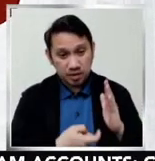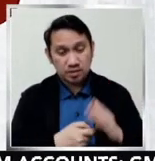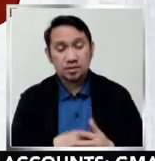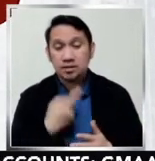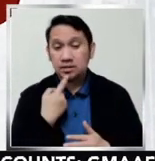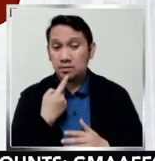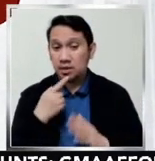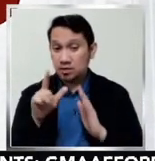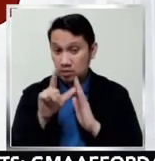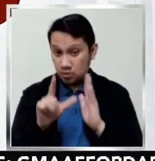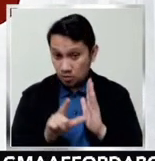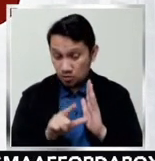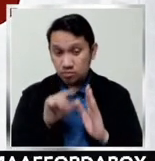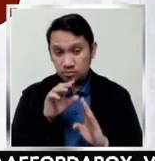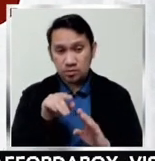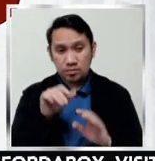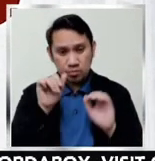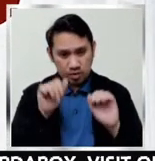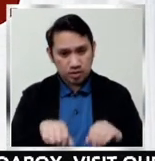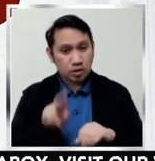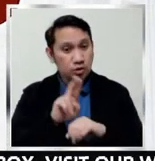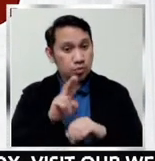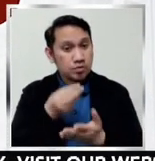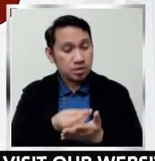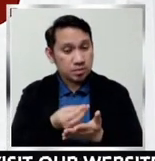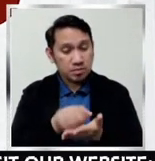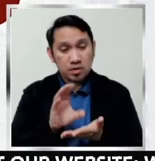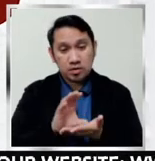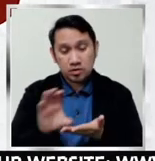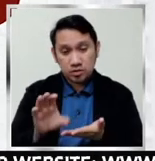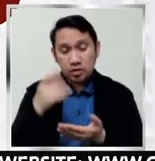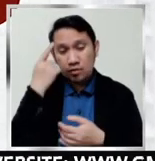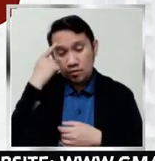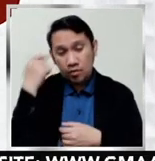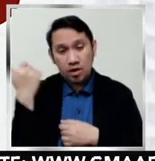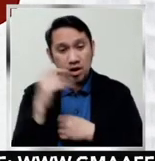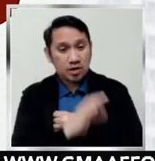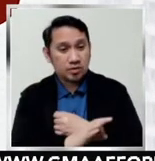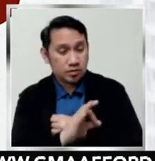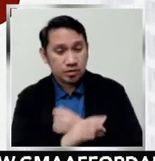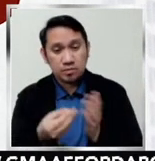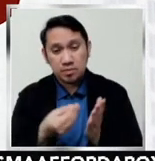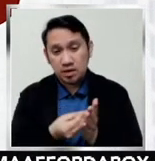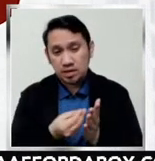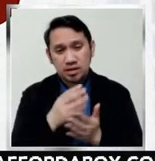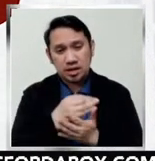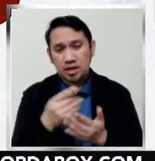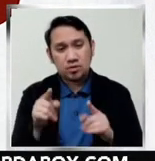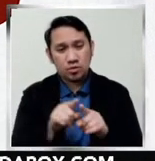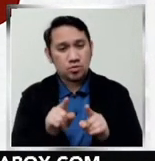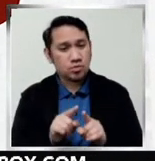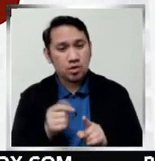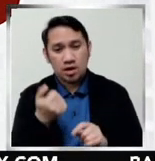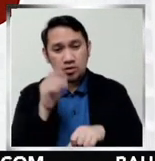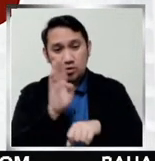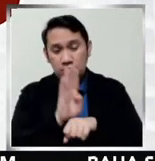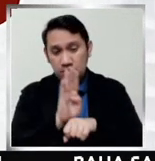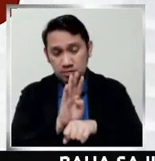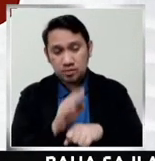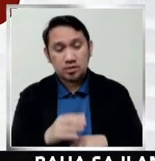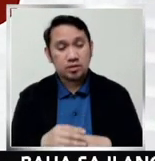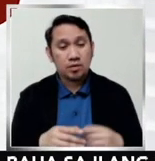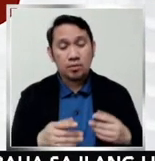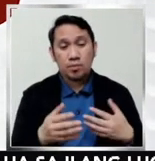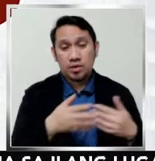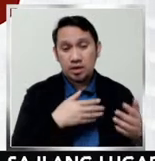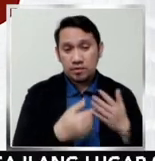maaaring i-invest ang pondo sa cash, foreign currencies, metals at iba pang tradable commodities, domestic and foreign corporate